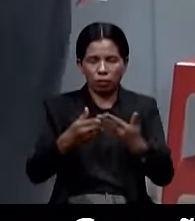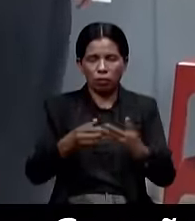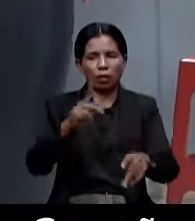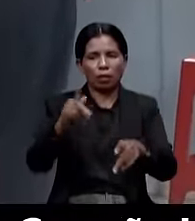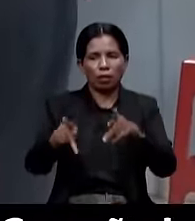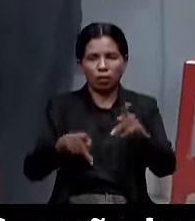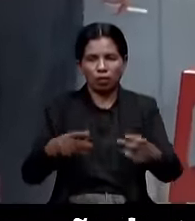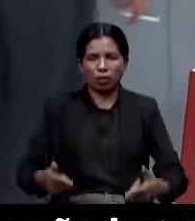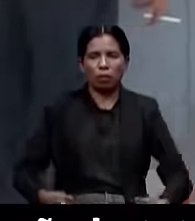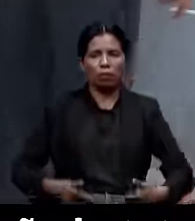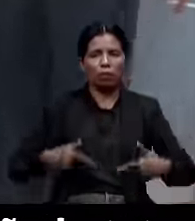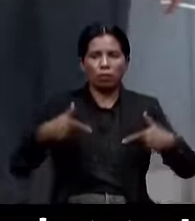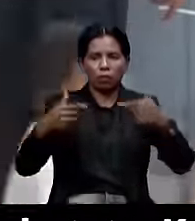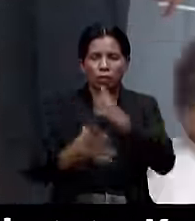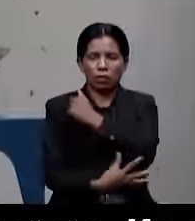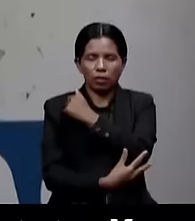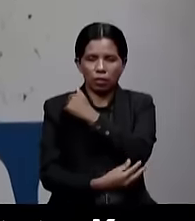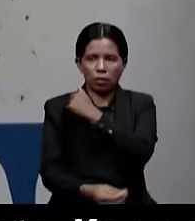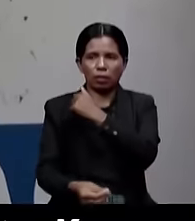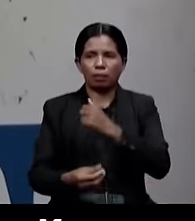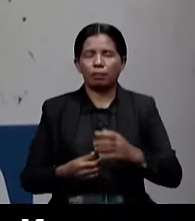nebe makmoris vulnerável.